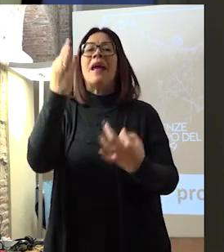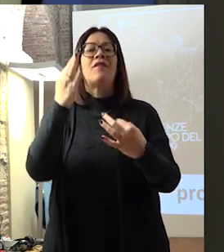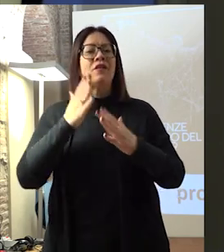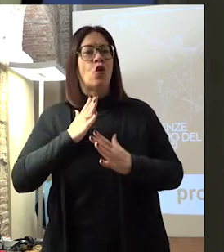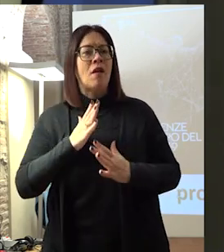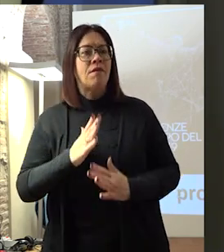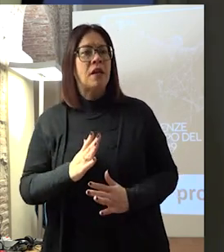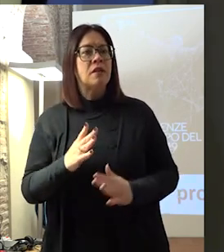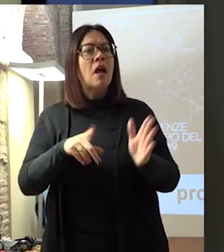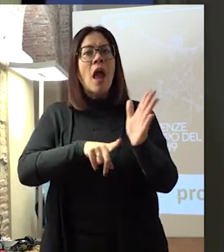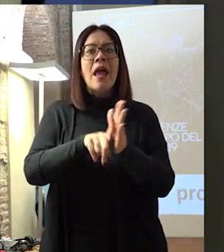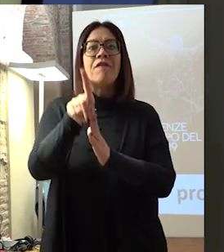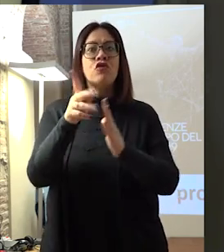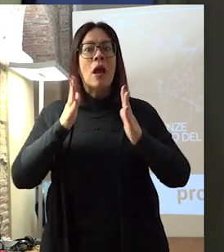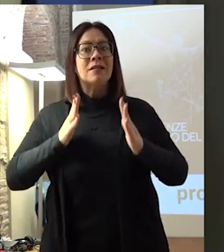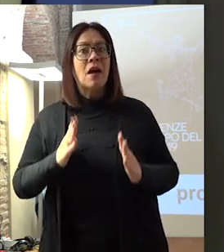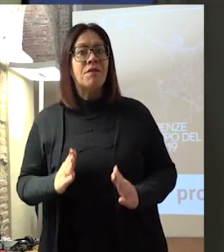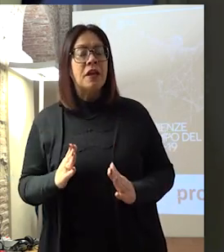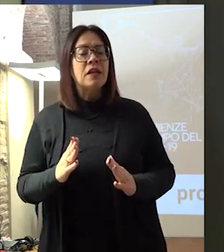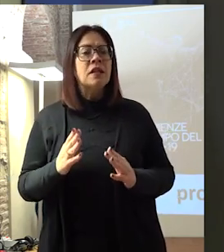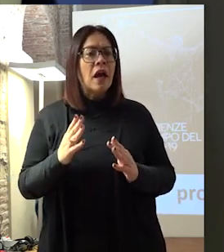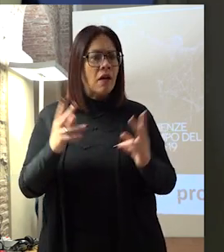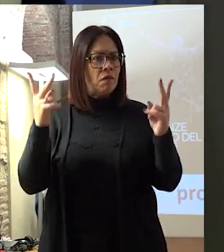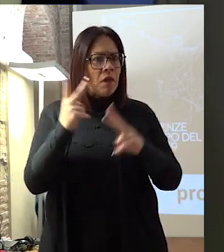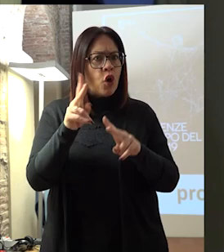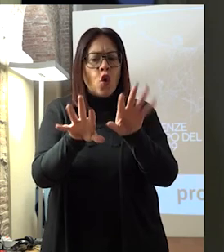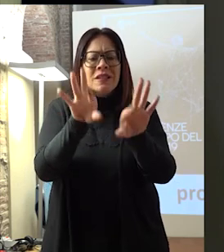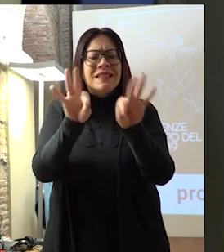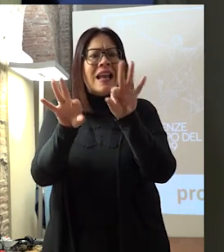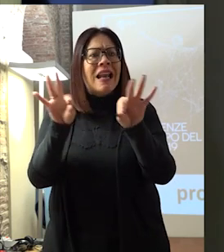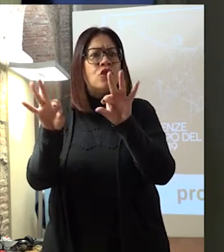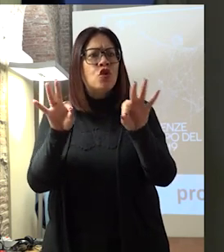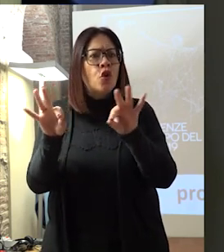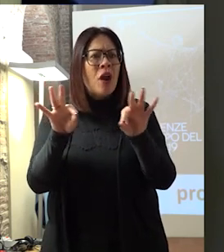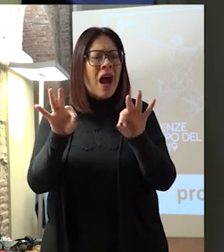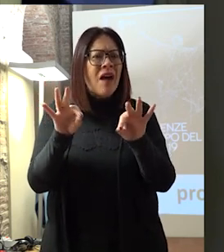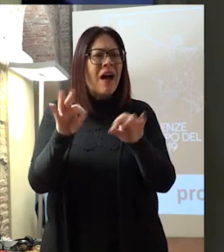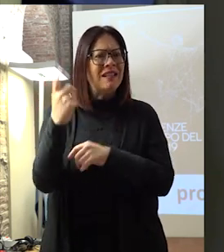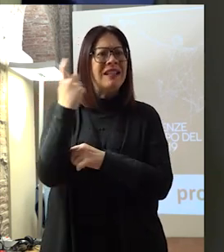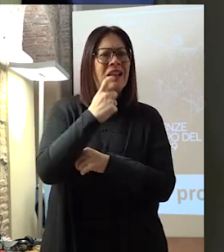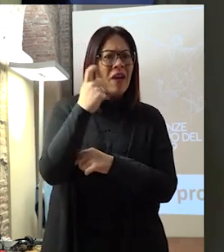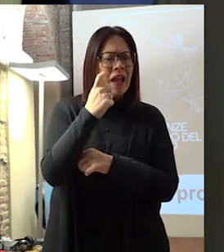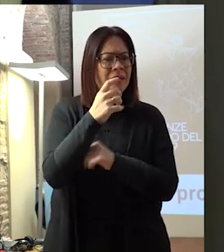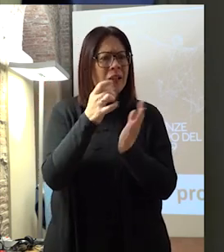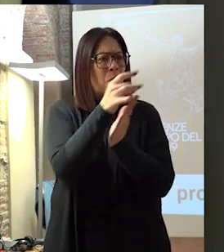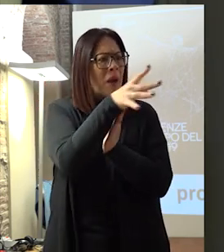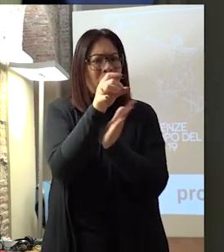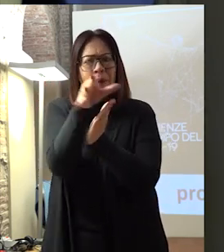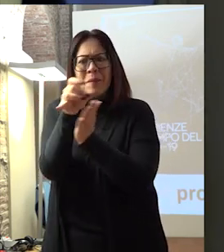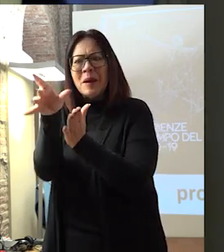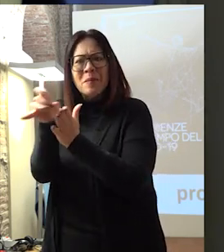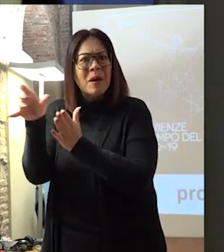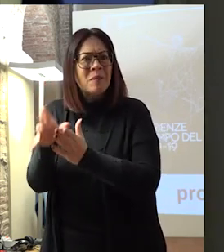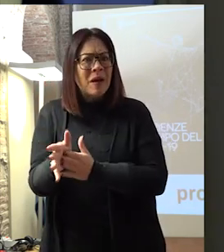al punto di selezionare le imperfezioni fisiche, le